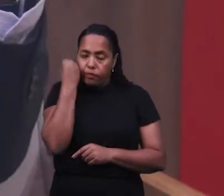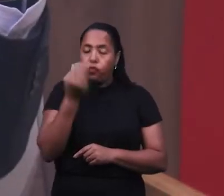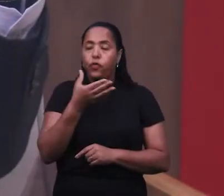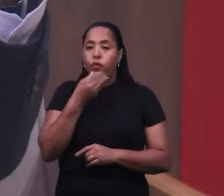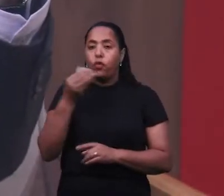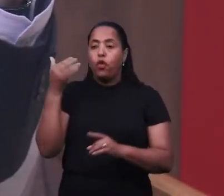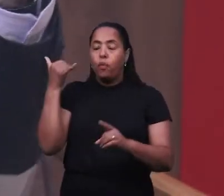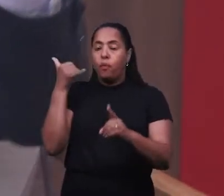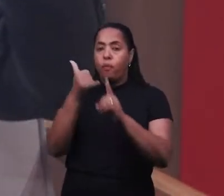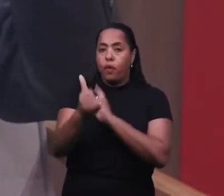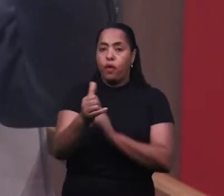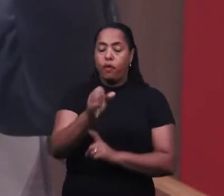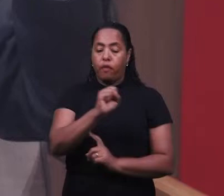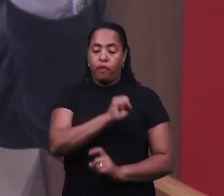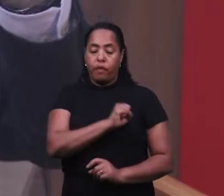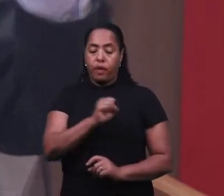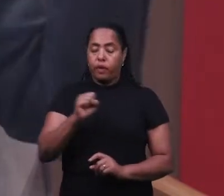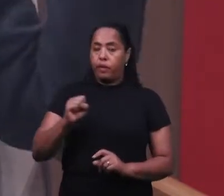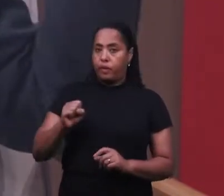Le prophète Samuel,